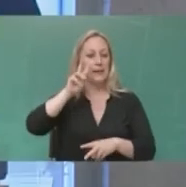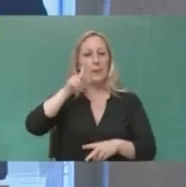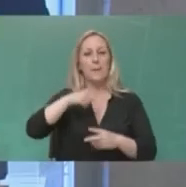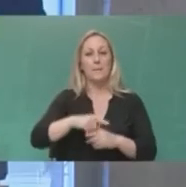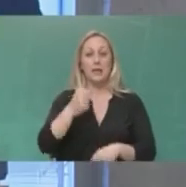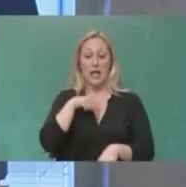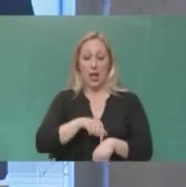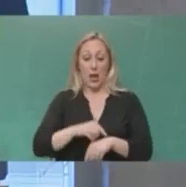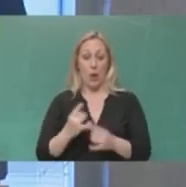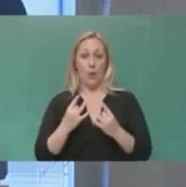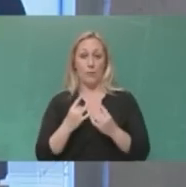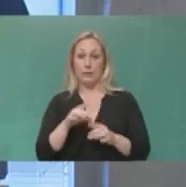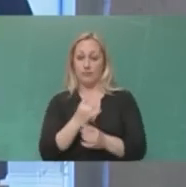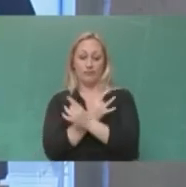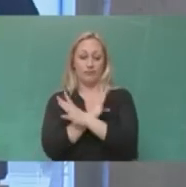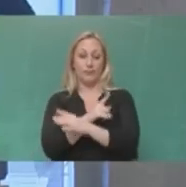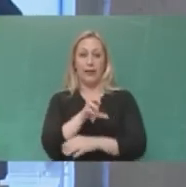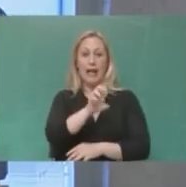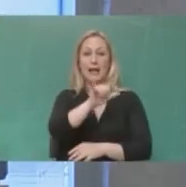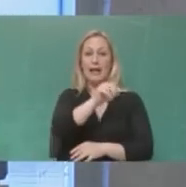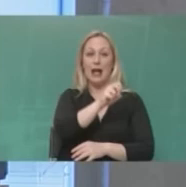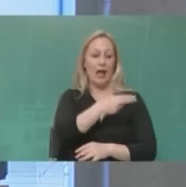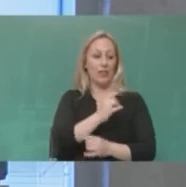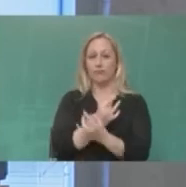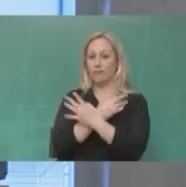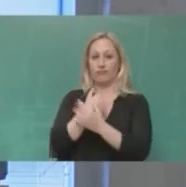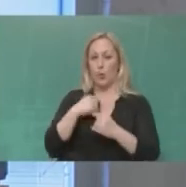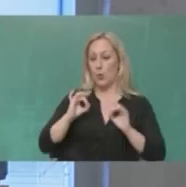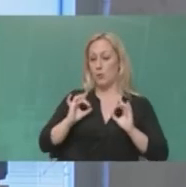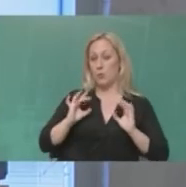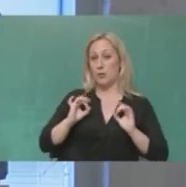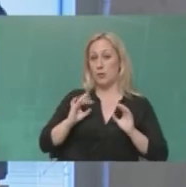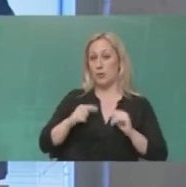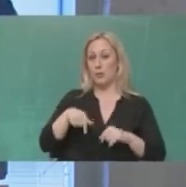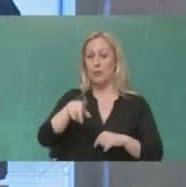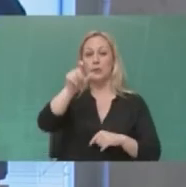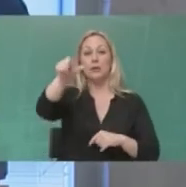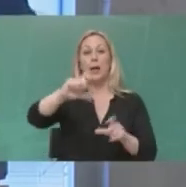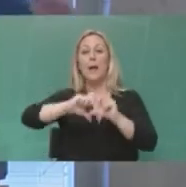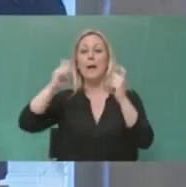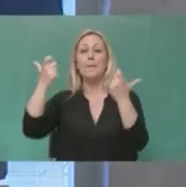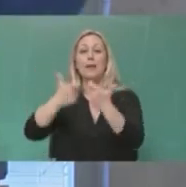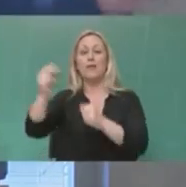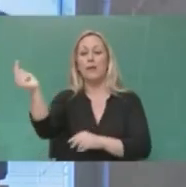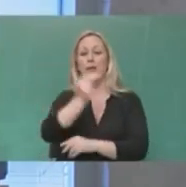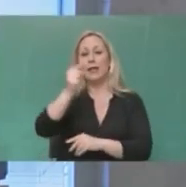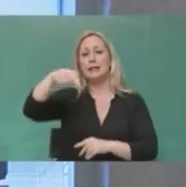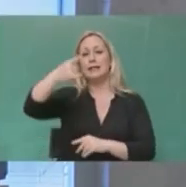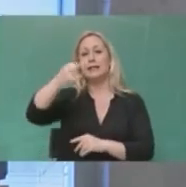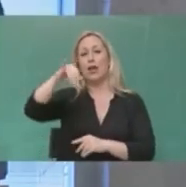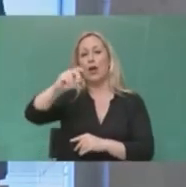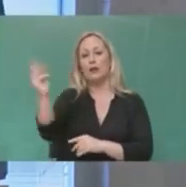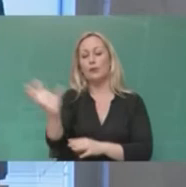ανάμεσα στην ΕΙΑΘ, ανάμεσα στην Περιφέρεια του πολυδιαφημισμένου Τζιτζικώστα ο οποίος λύνει όλα τα